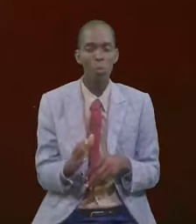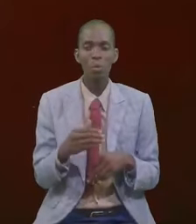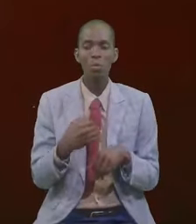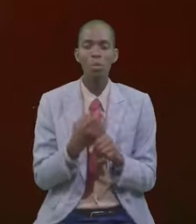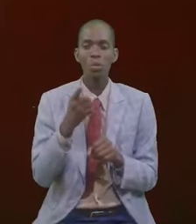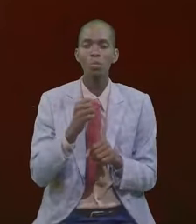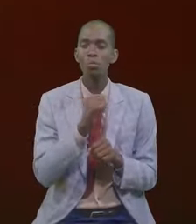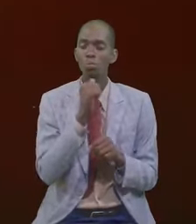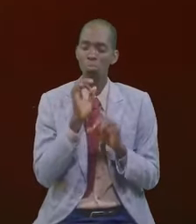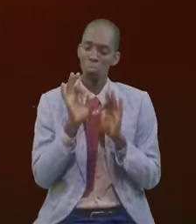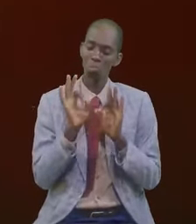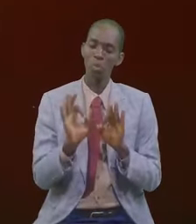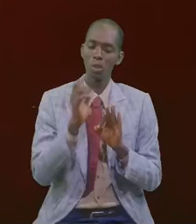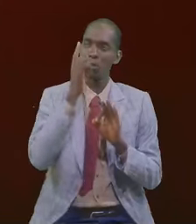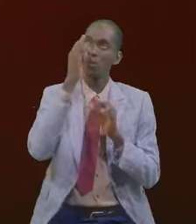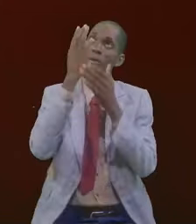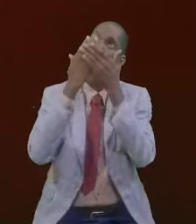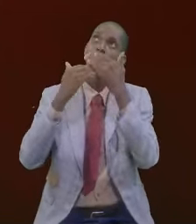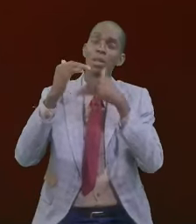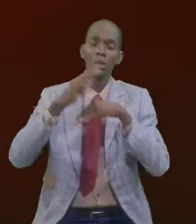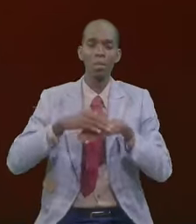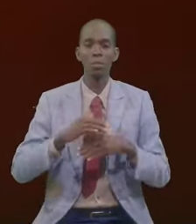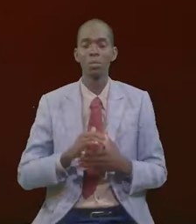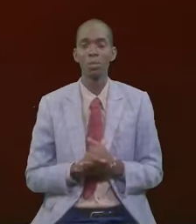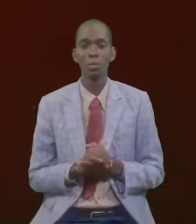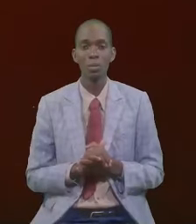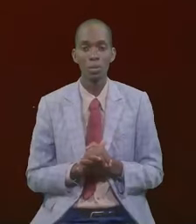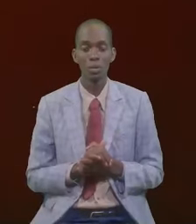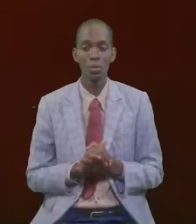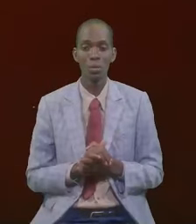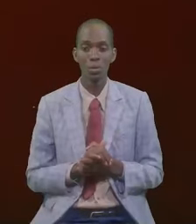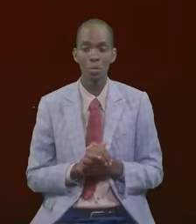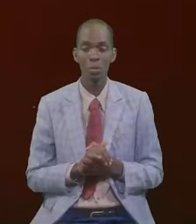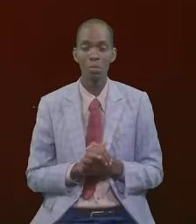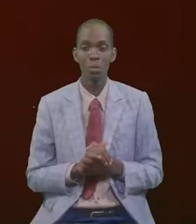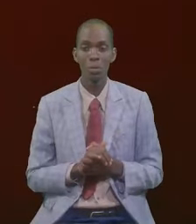va vous disqualifier pour le ciel.